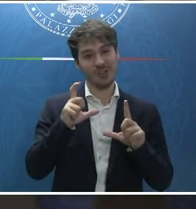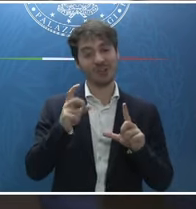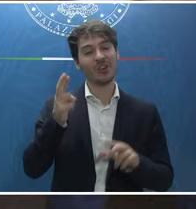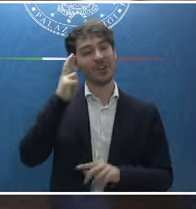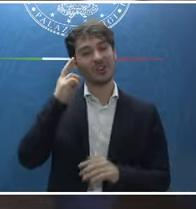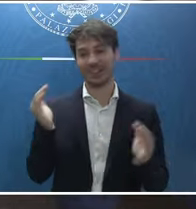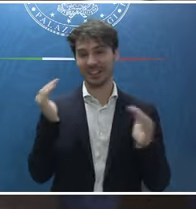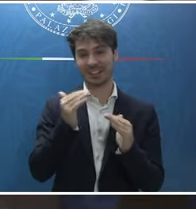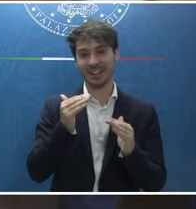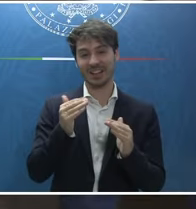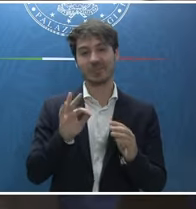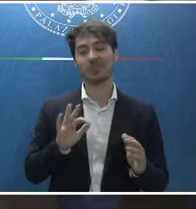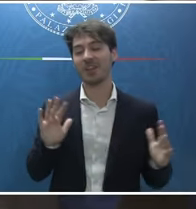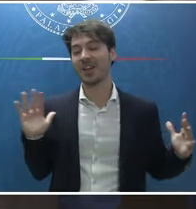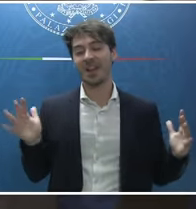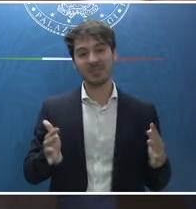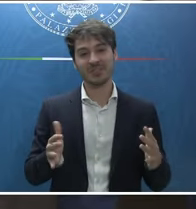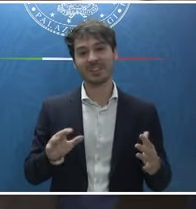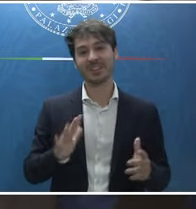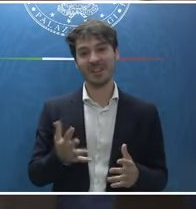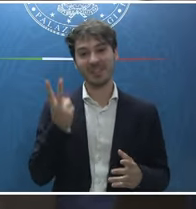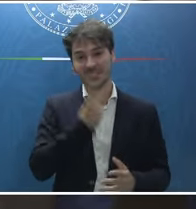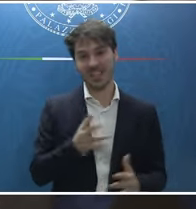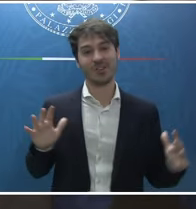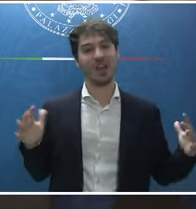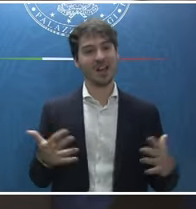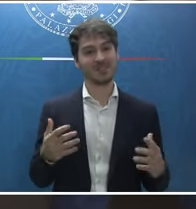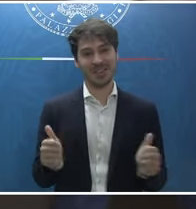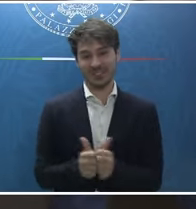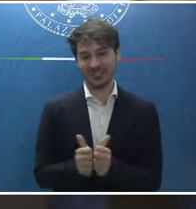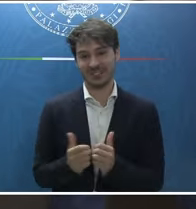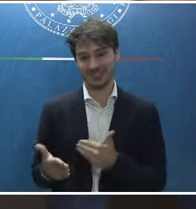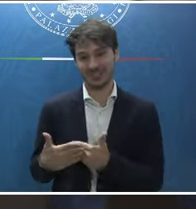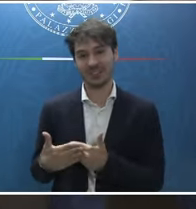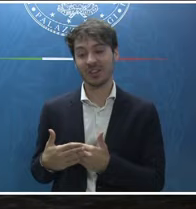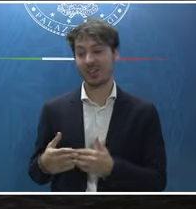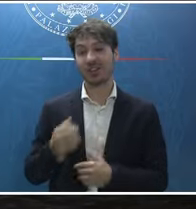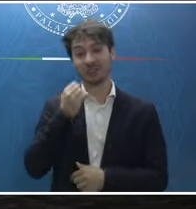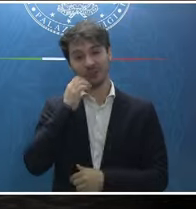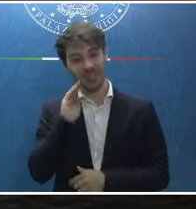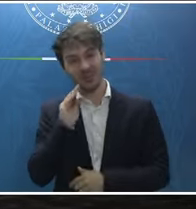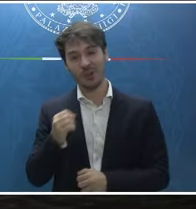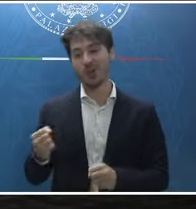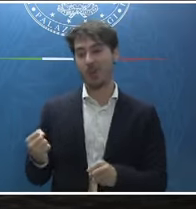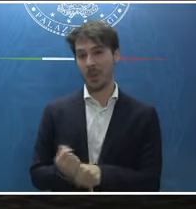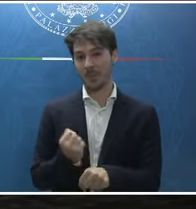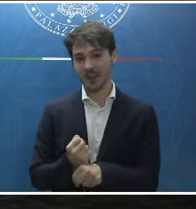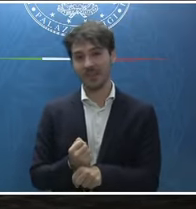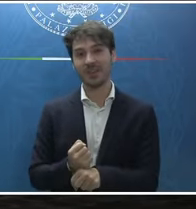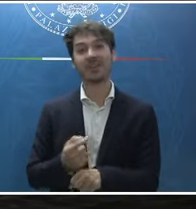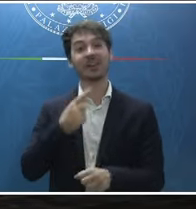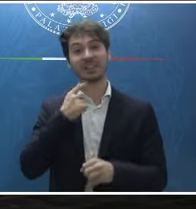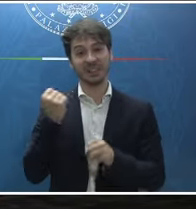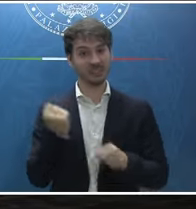questo grande abbraccio che diventa anche fisico, ragazzi, per voi, per i vostri genitori, per gli operatori, con le istituzioni e con chi è voluto